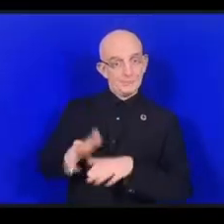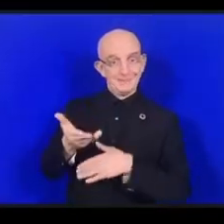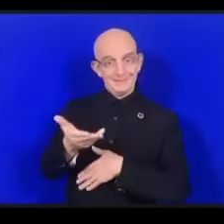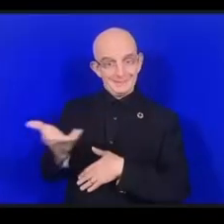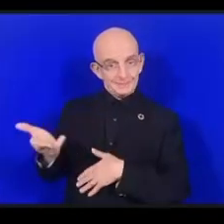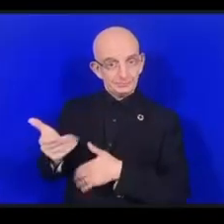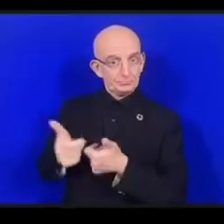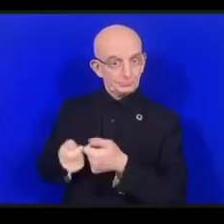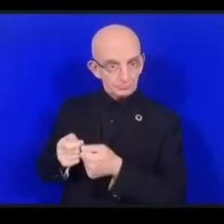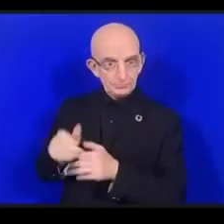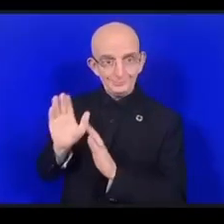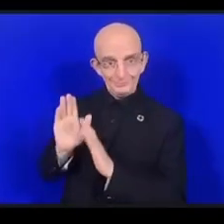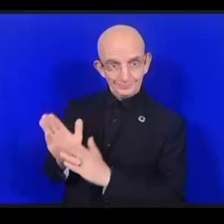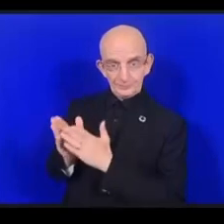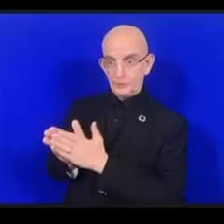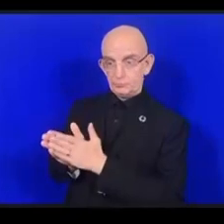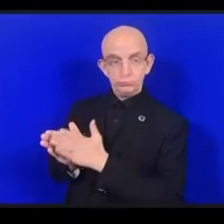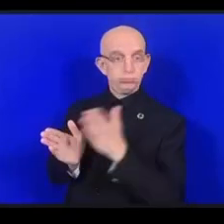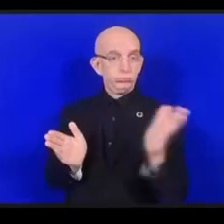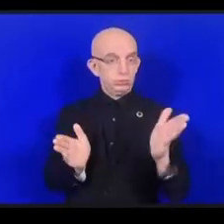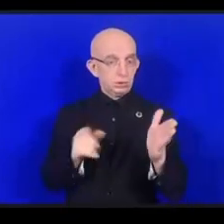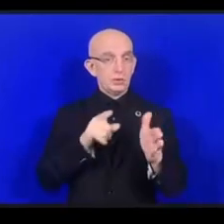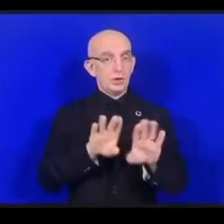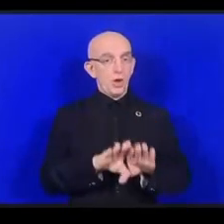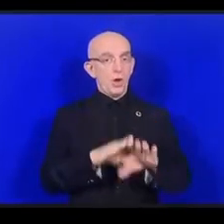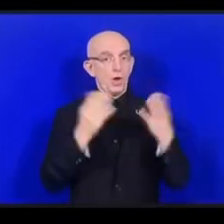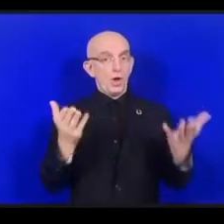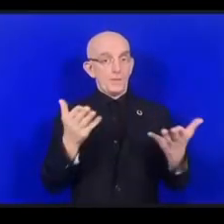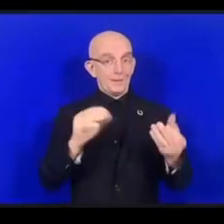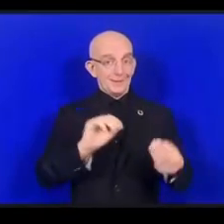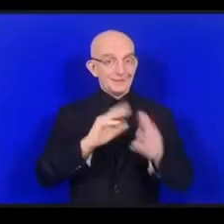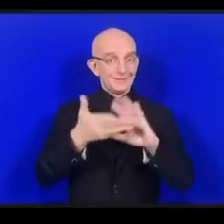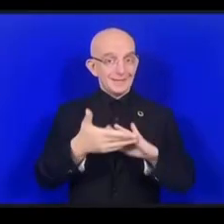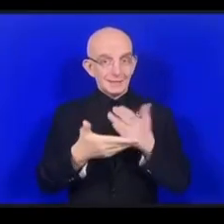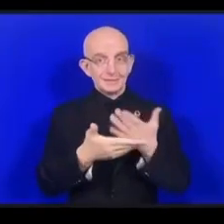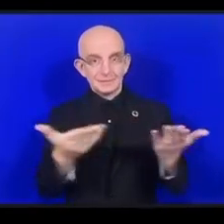的流量，还有工业互联网。